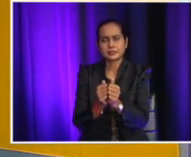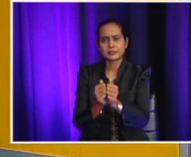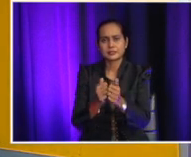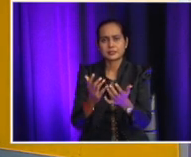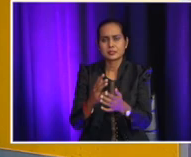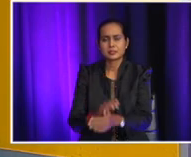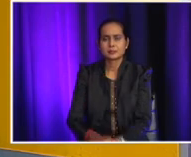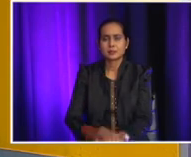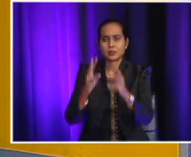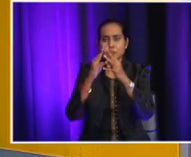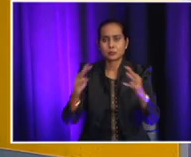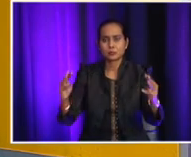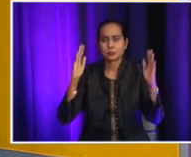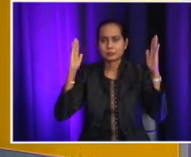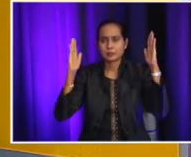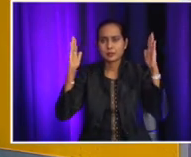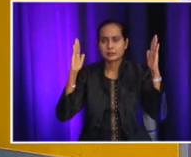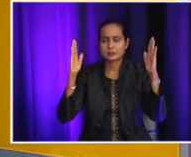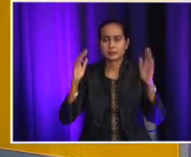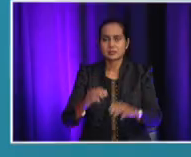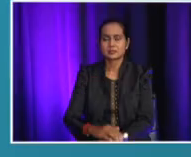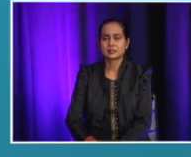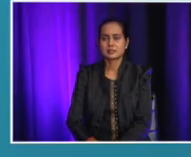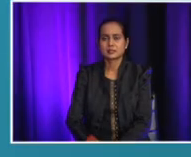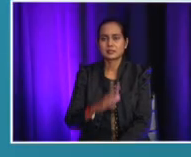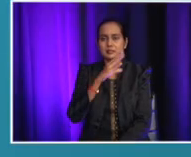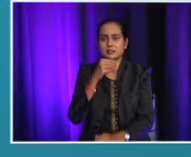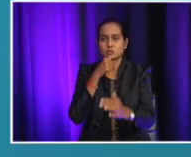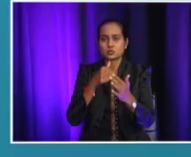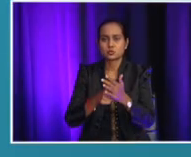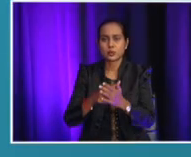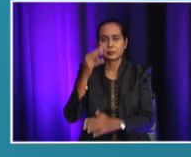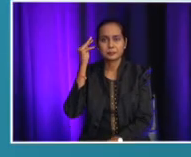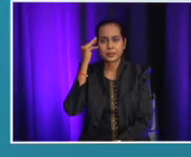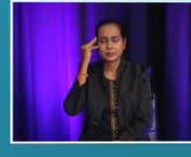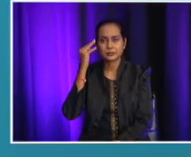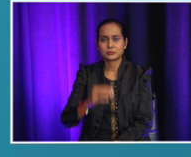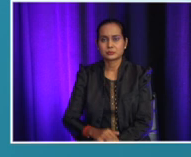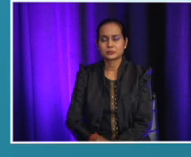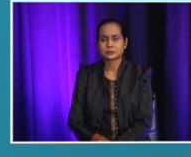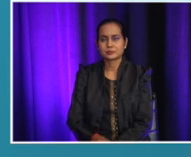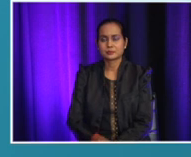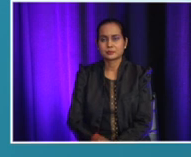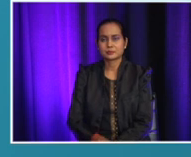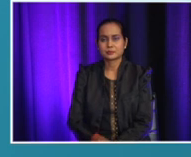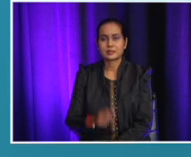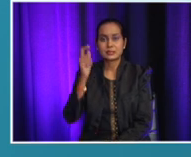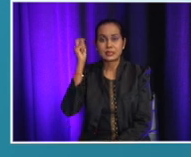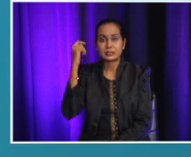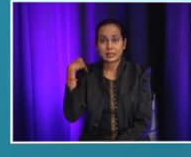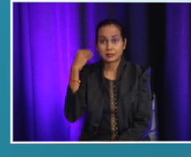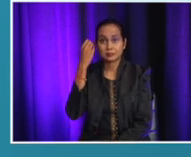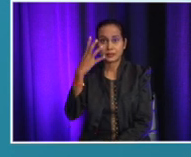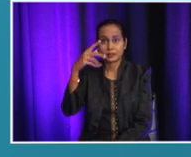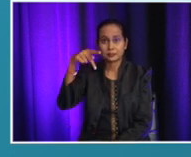pesulatan Melayu juga turut disediakan kemudian tadi kita ada sebuah berkaitan dengan pesta buku